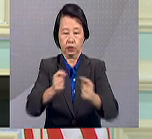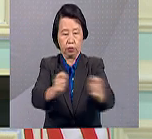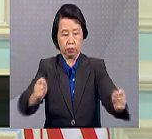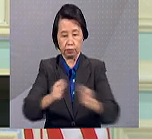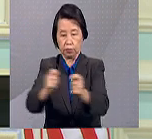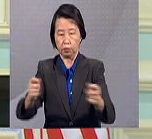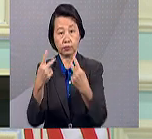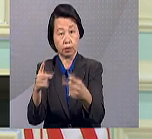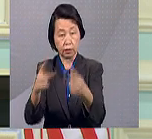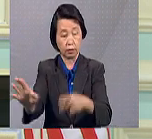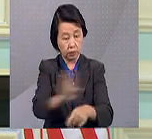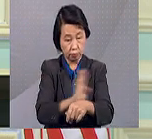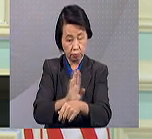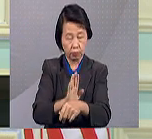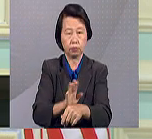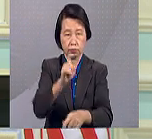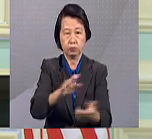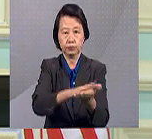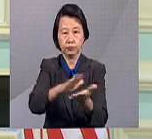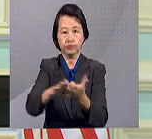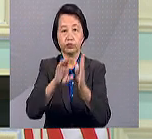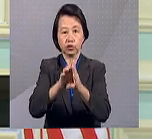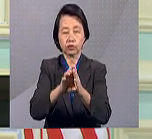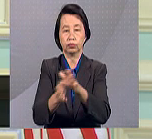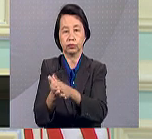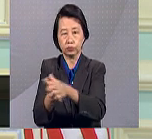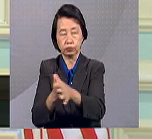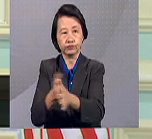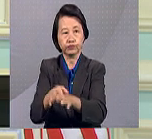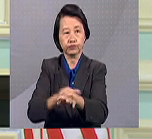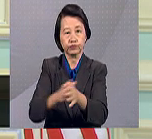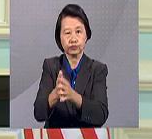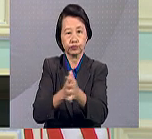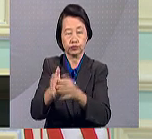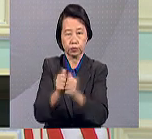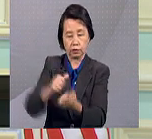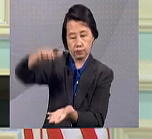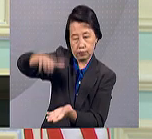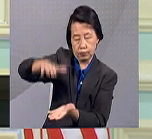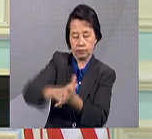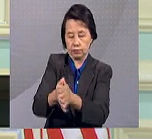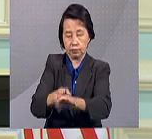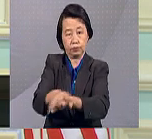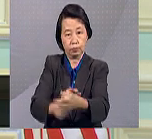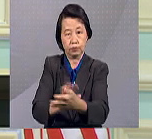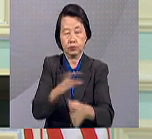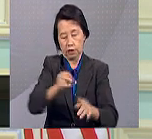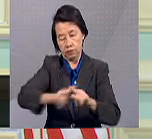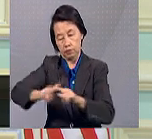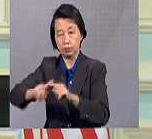premis-premis perniagaan mereka seperti mencuci tangan dengan sanitizer dan